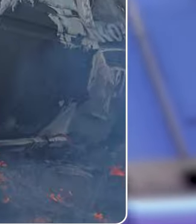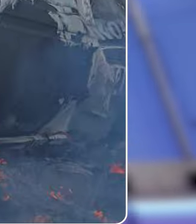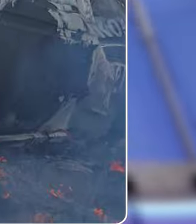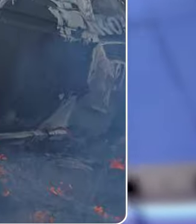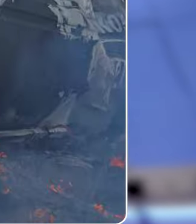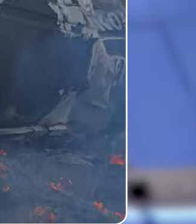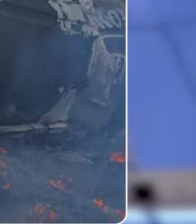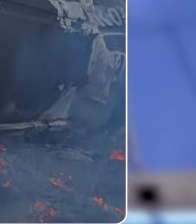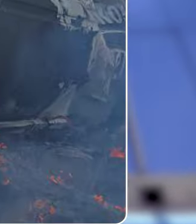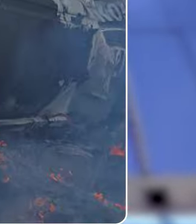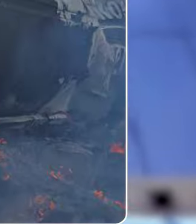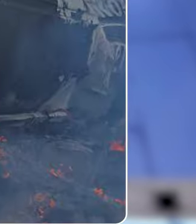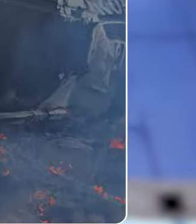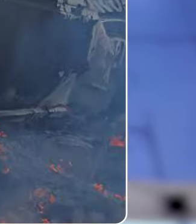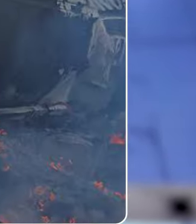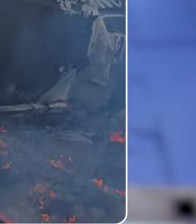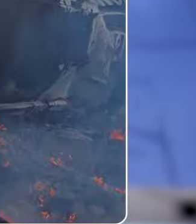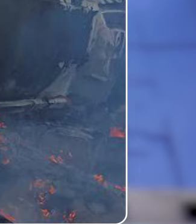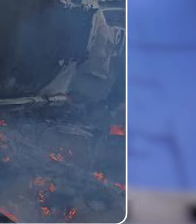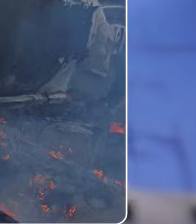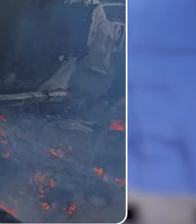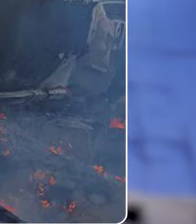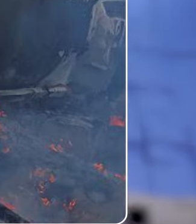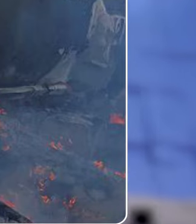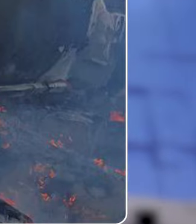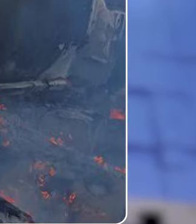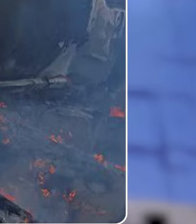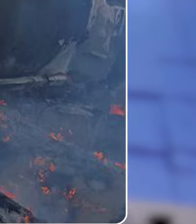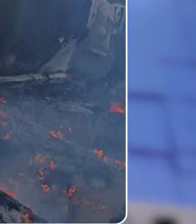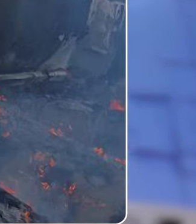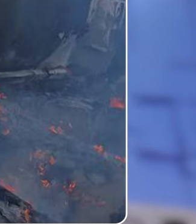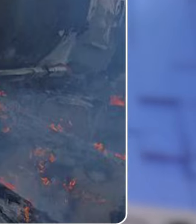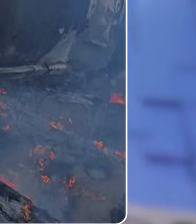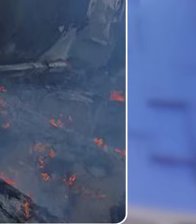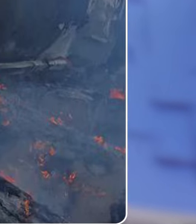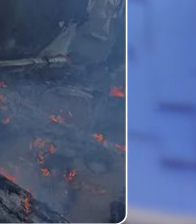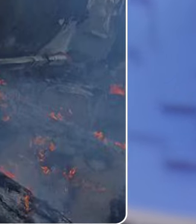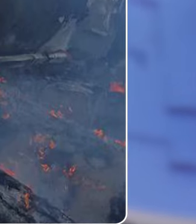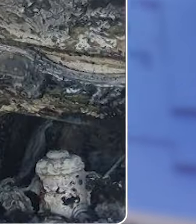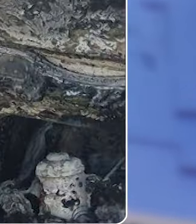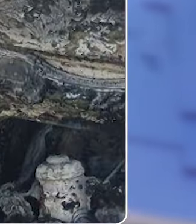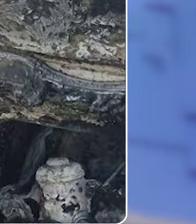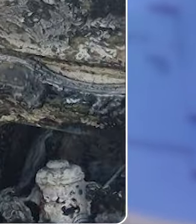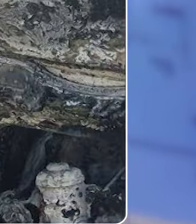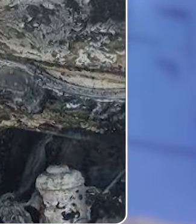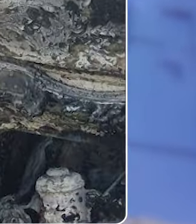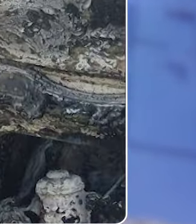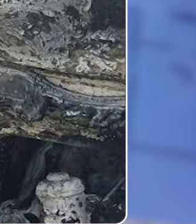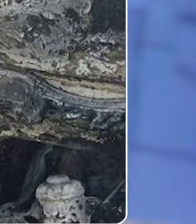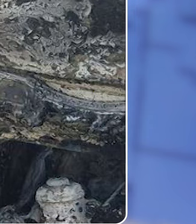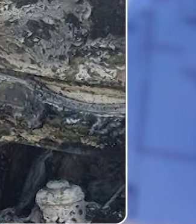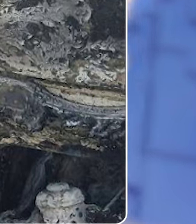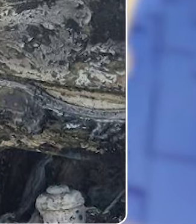район с помощью дрона «Камикадзе». Инцидент произошел в селе Багун-городок. Ранение получил водитель спецтранспорта